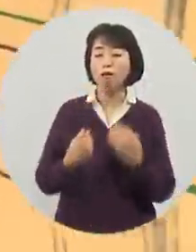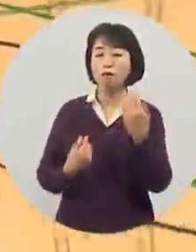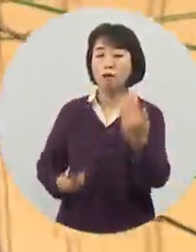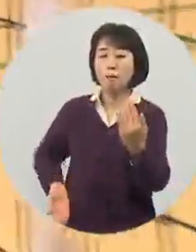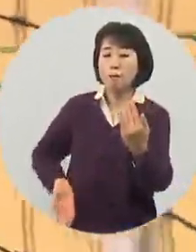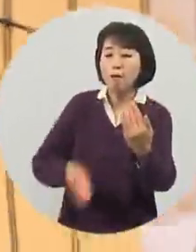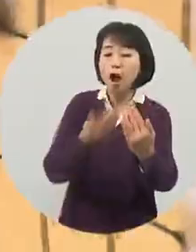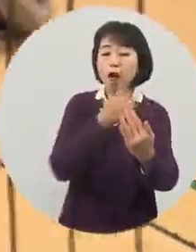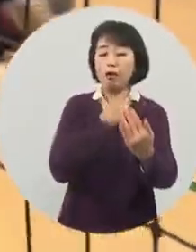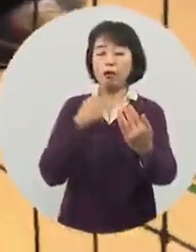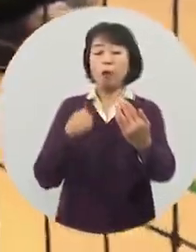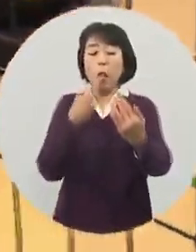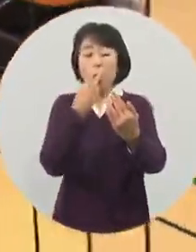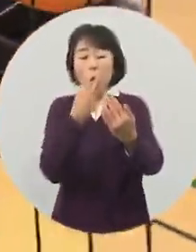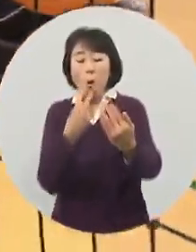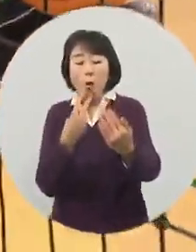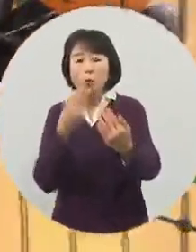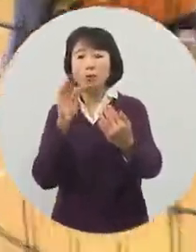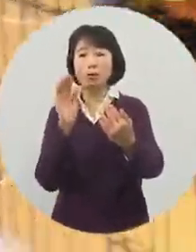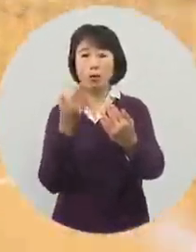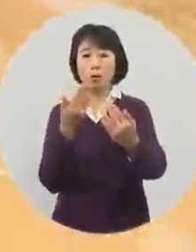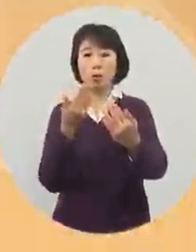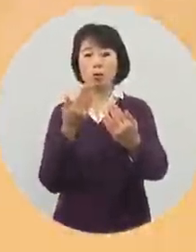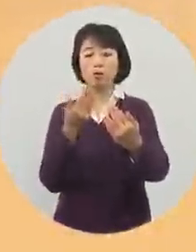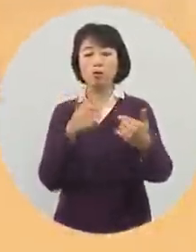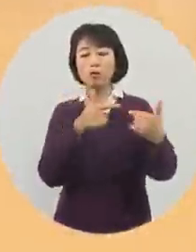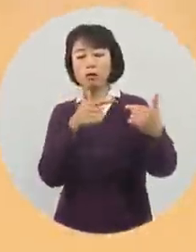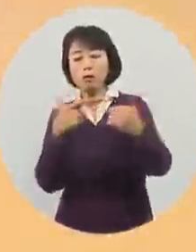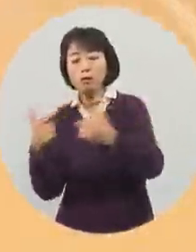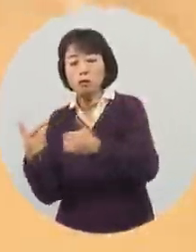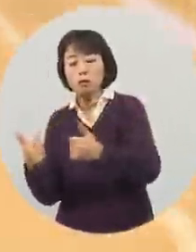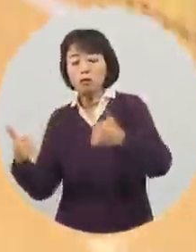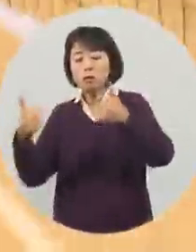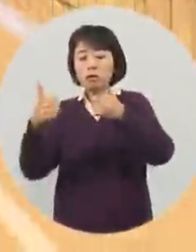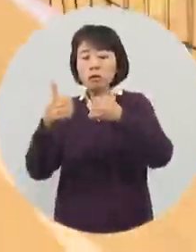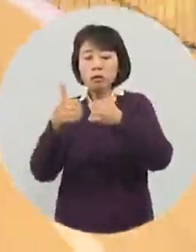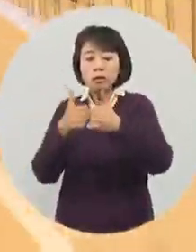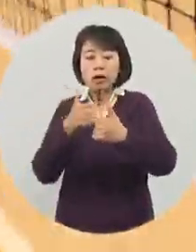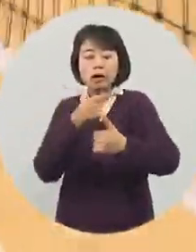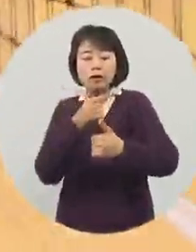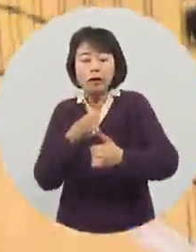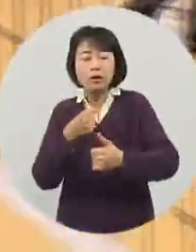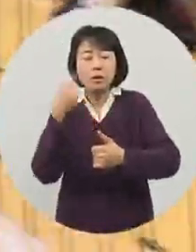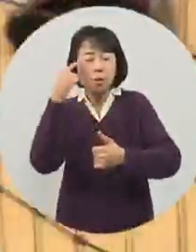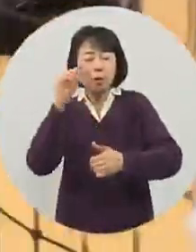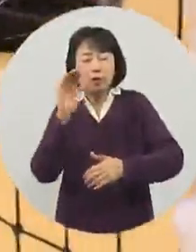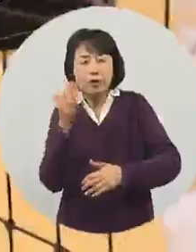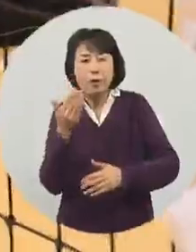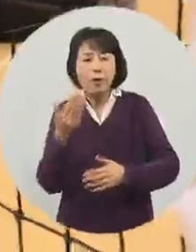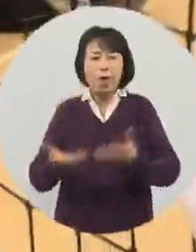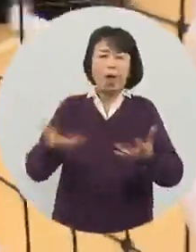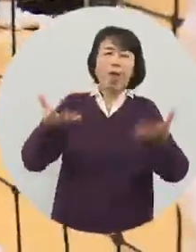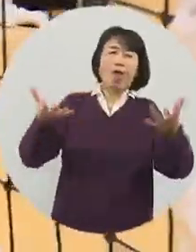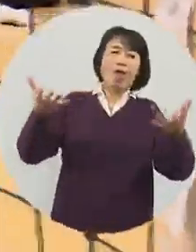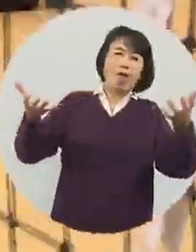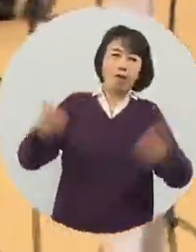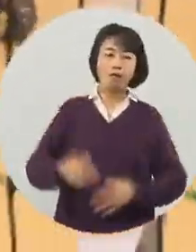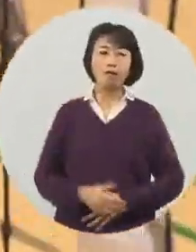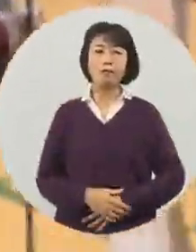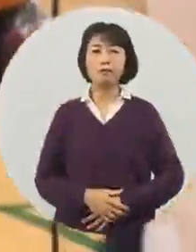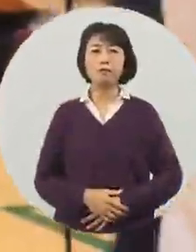ほっとしたのもつかの間、緩やかな展開を期待していたのですが早速激しいゲームに。